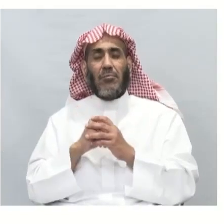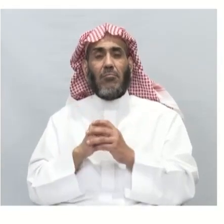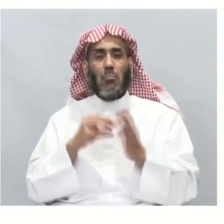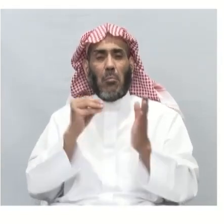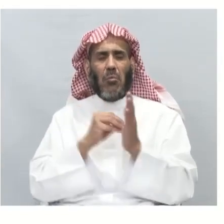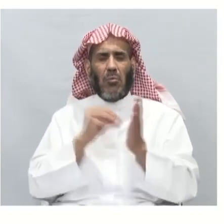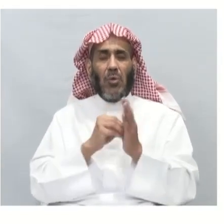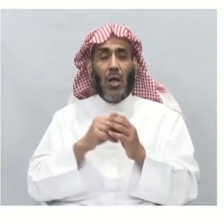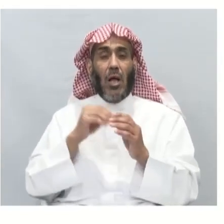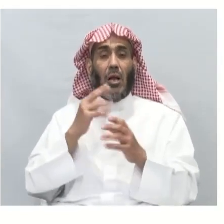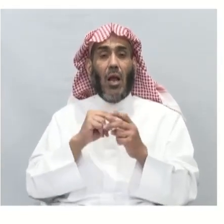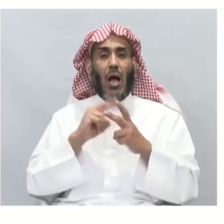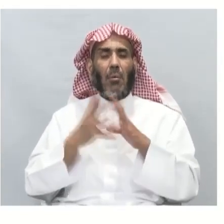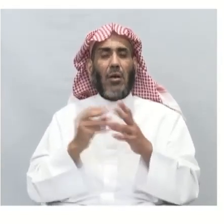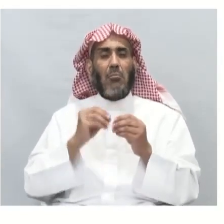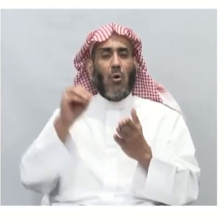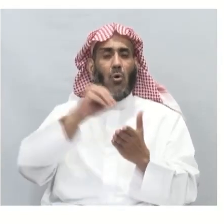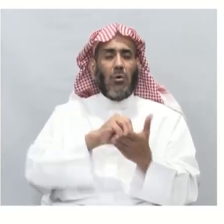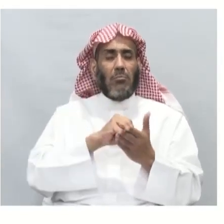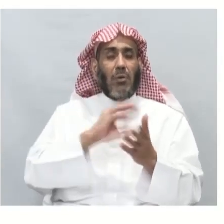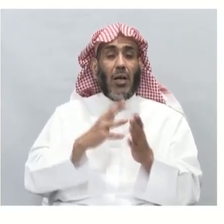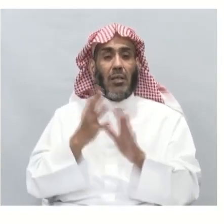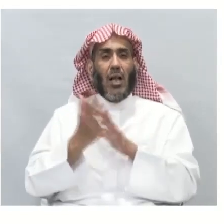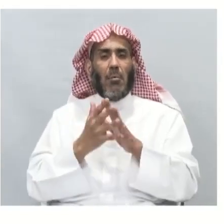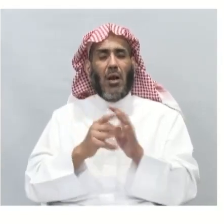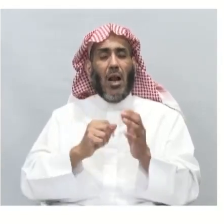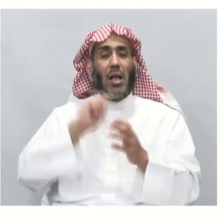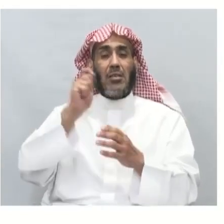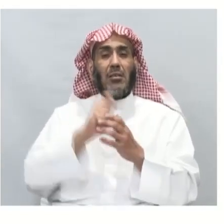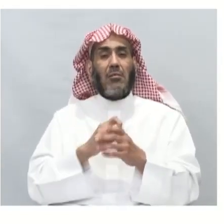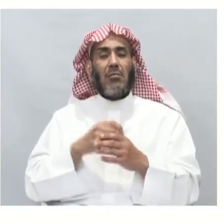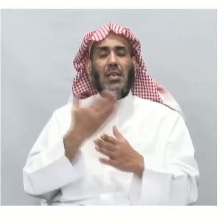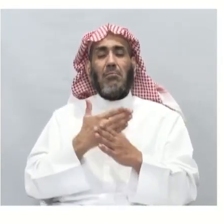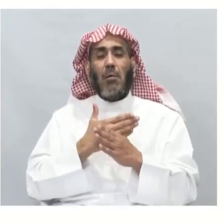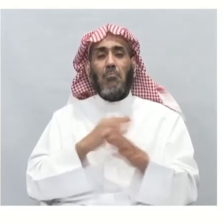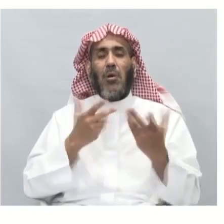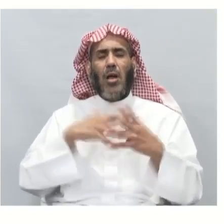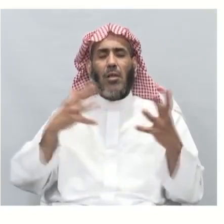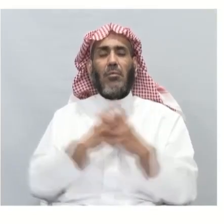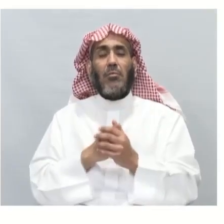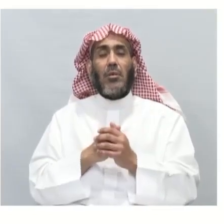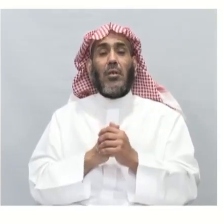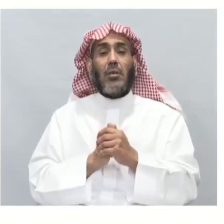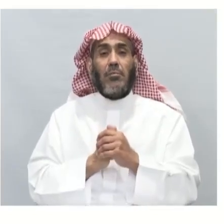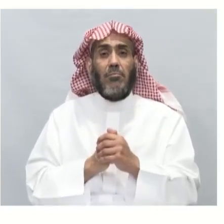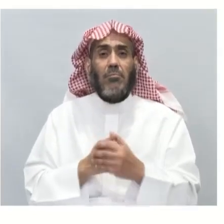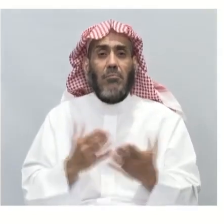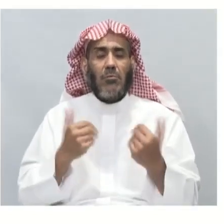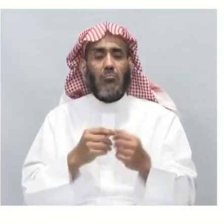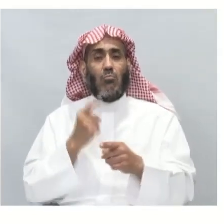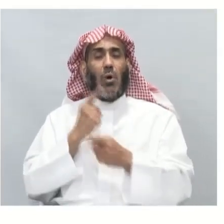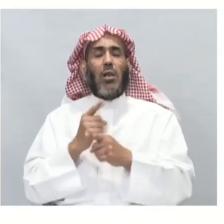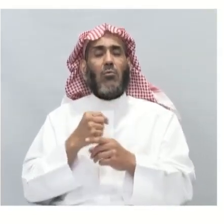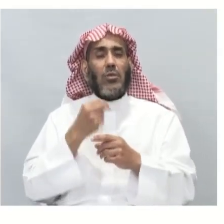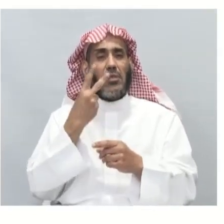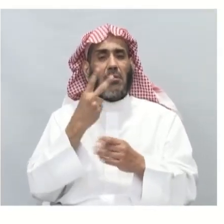مضمون الخبر المنقول عن الخبر الاصل لاسباب كثيره لاسباب كثيره سارد